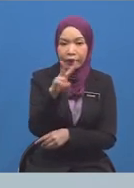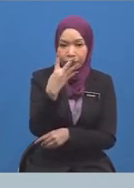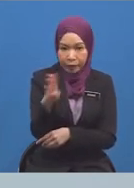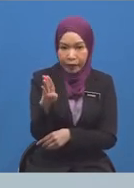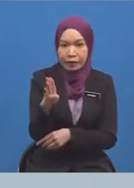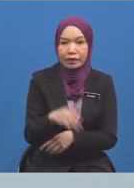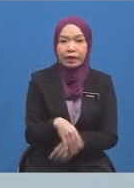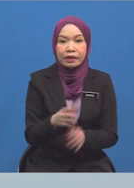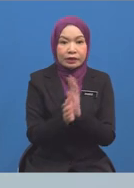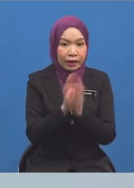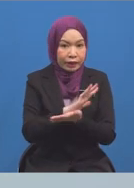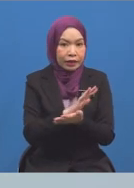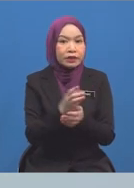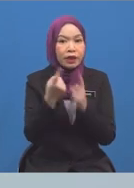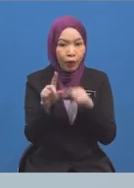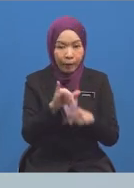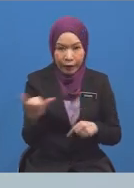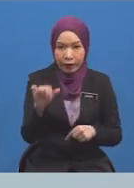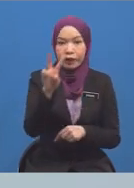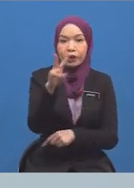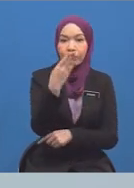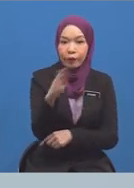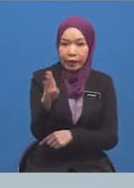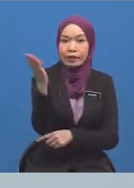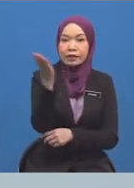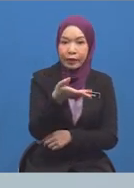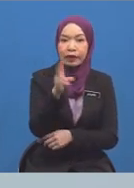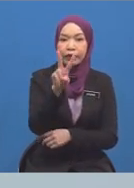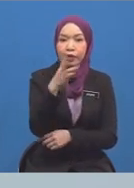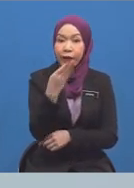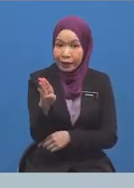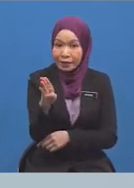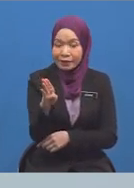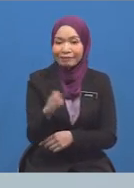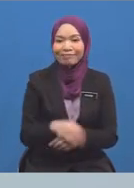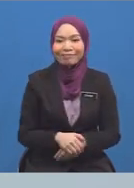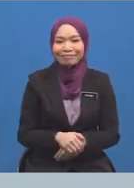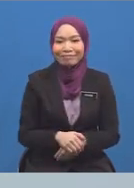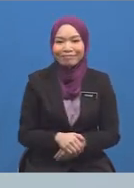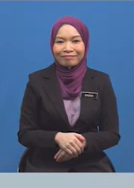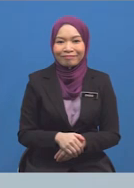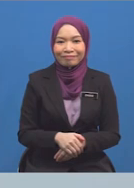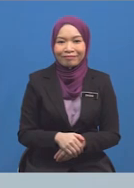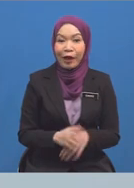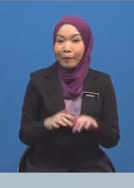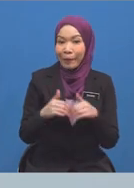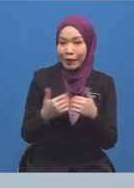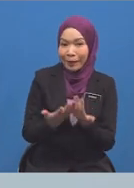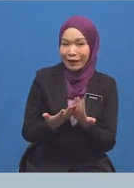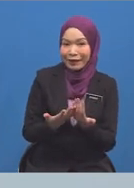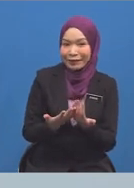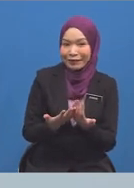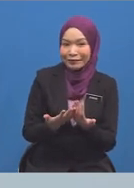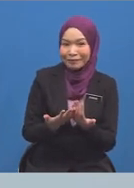berbelas macam-macam gula dari tiba-tiba blog jawabannya 1212